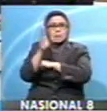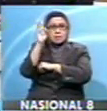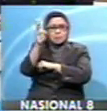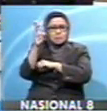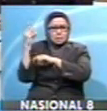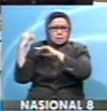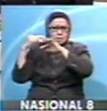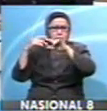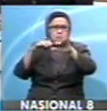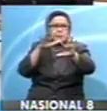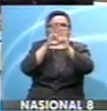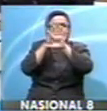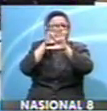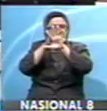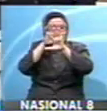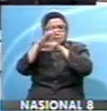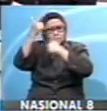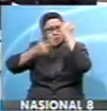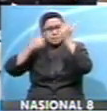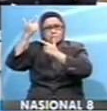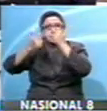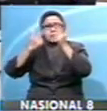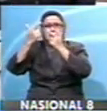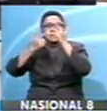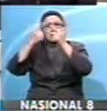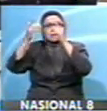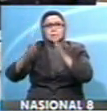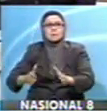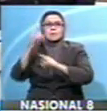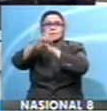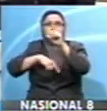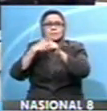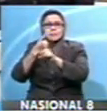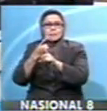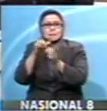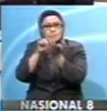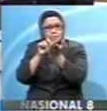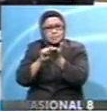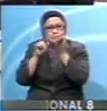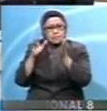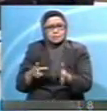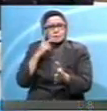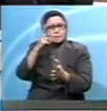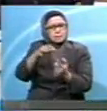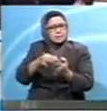dunia wartawan Kamal firmanans Shah Kamaluddin dalam laporan yang disediakan menyelami keunikan